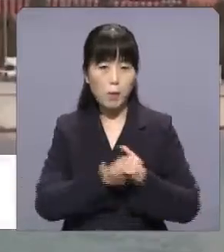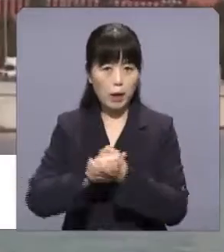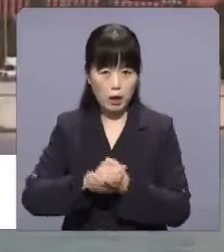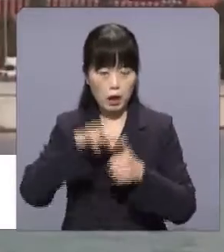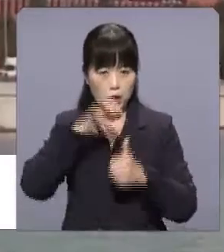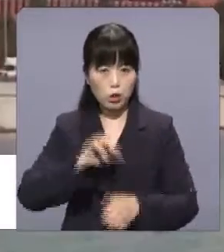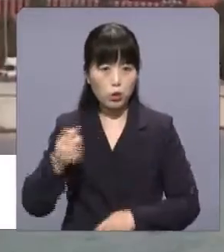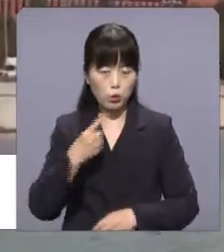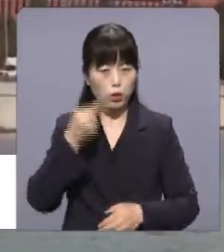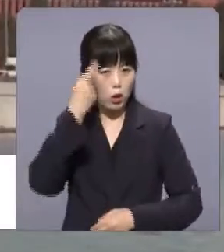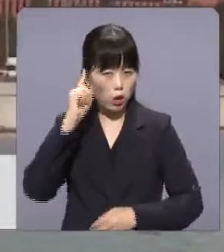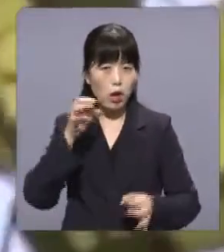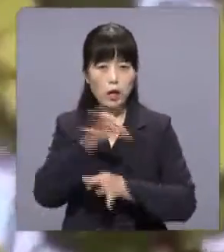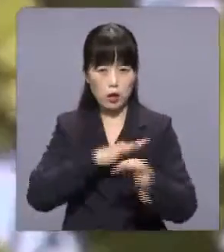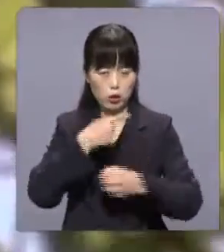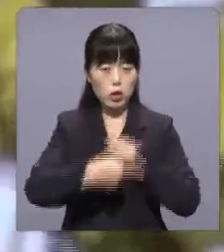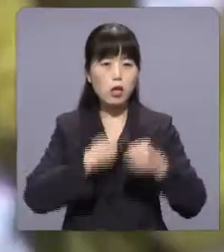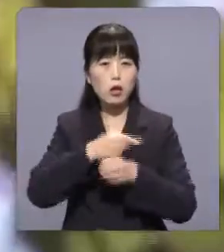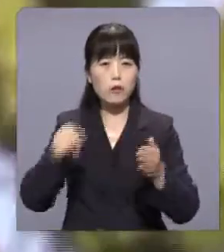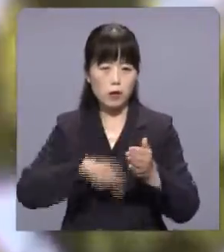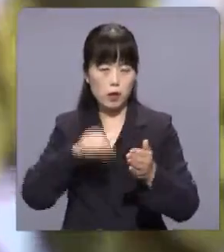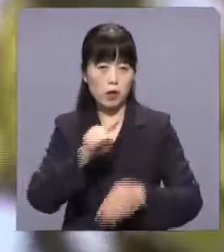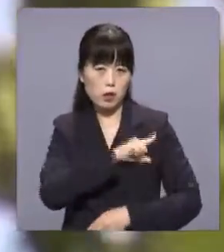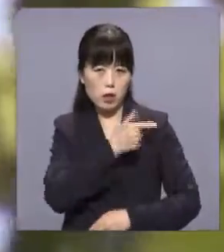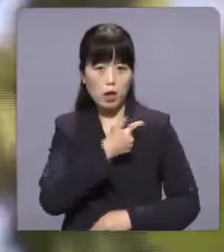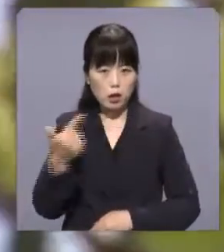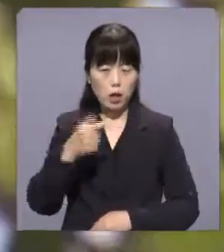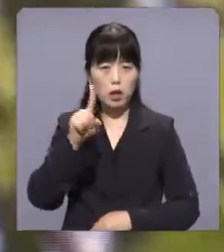인해 러시아 경제가 1년 내 최대